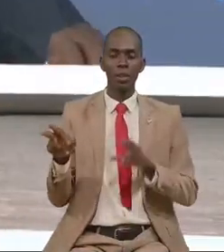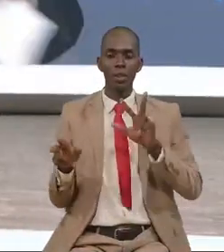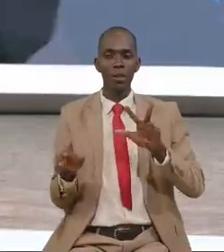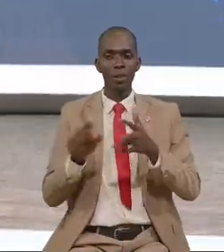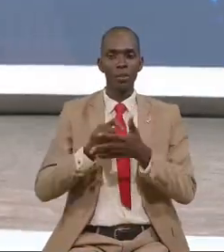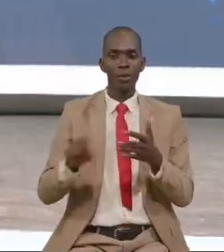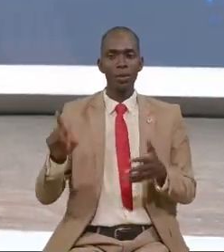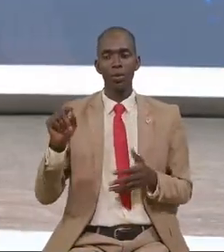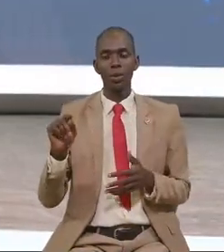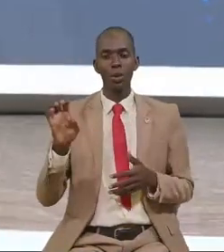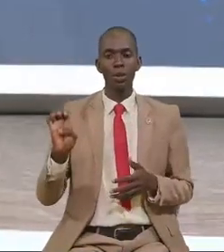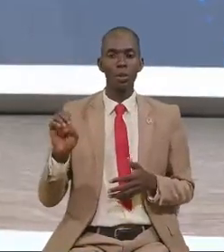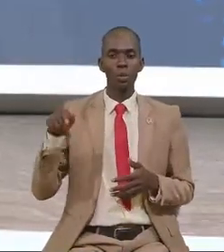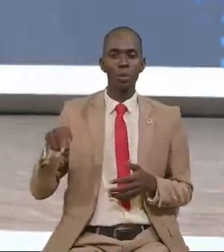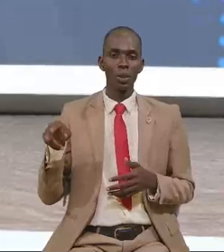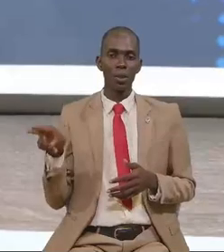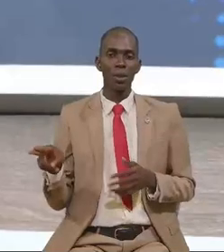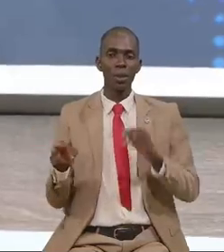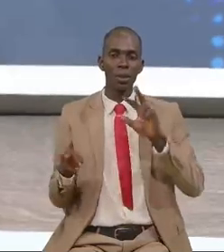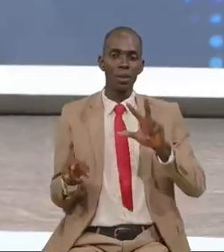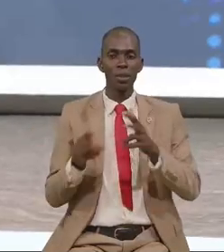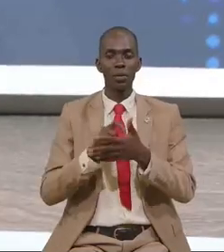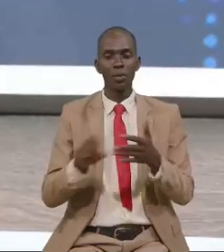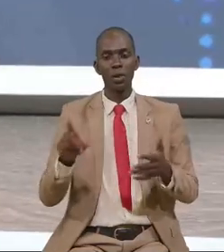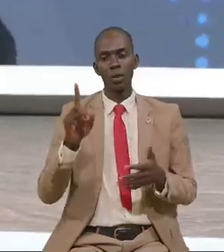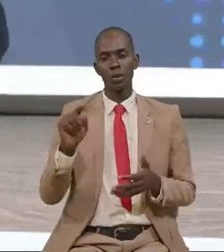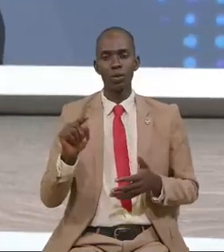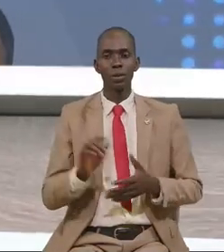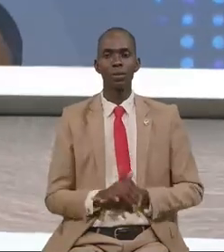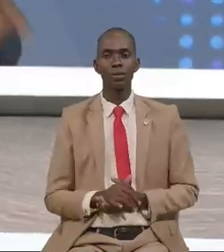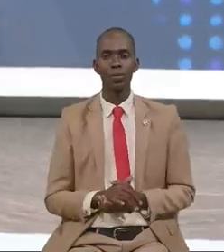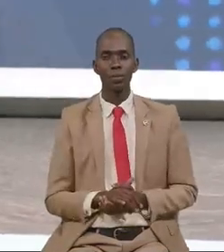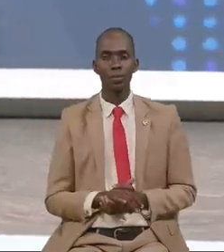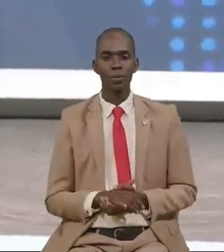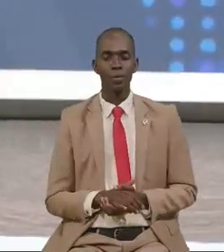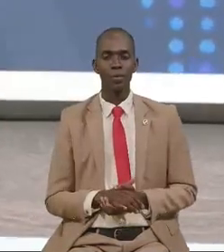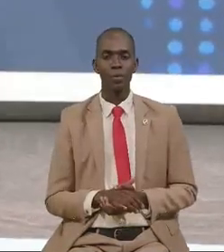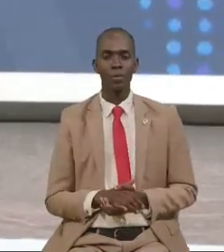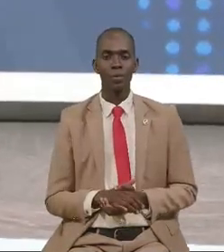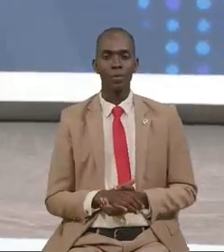verset 20. Éphésiens, chapitre 3, verset